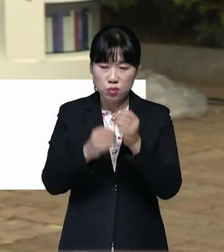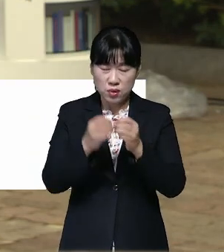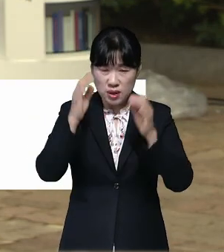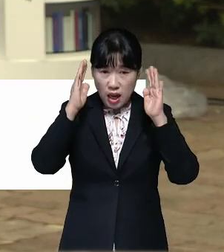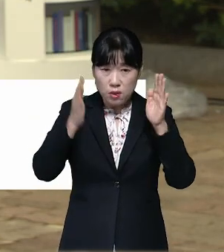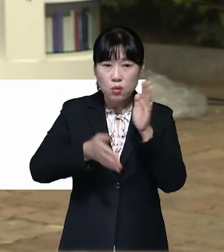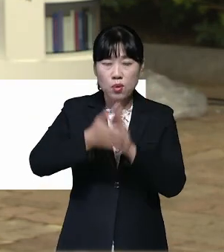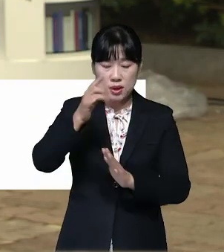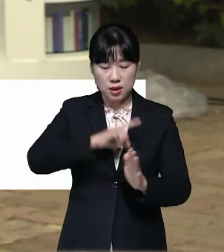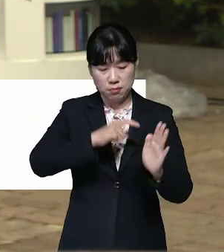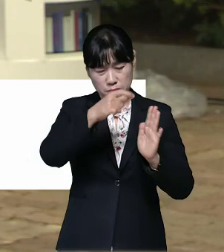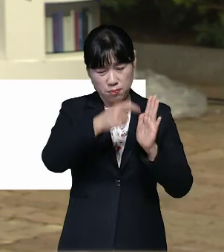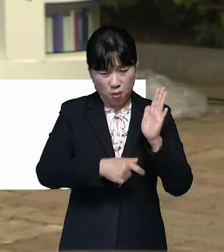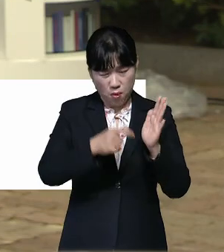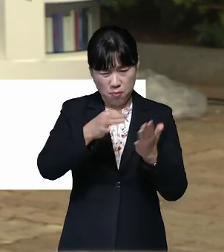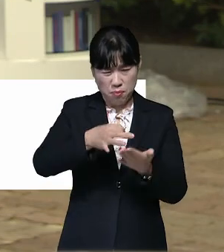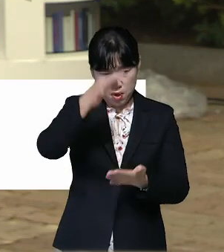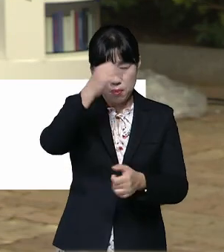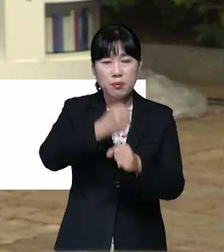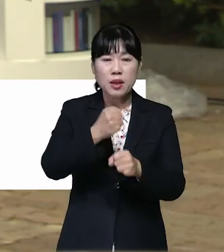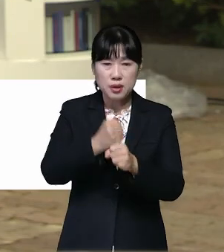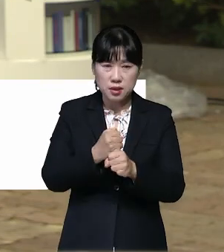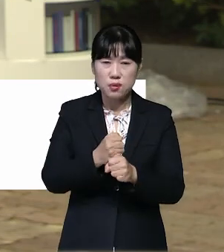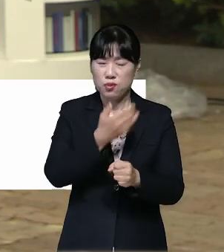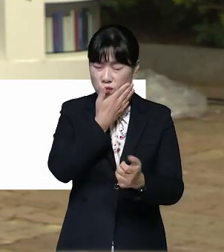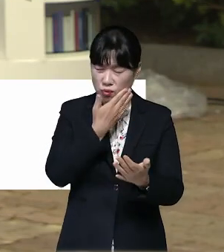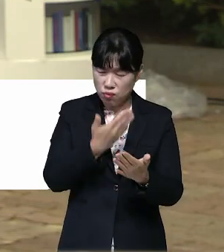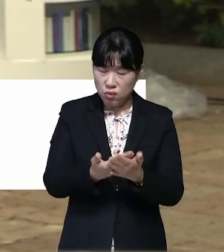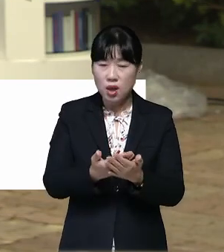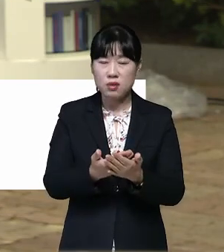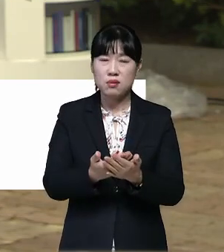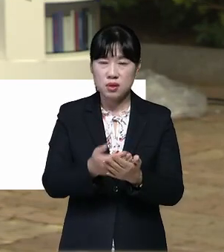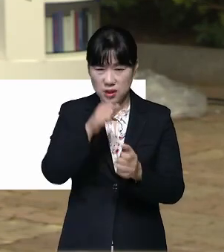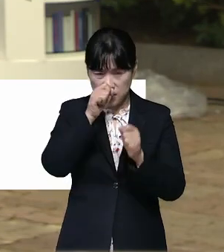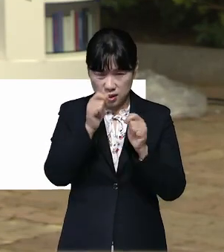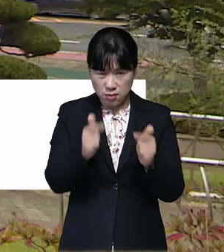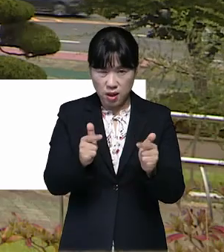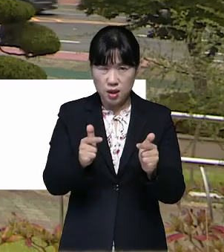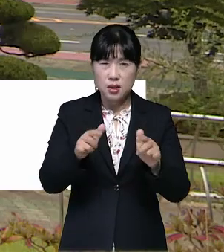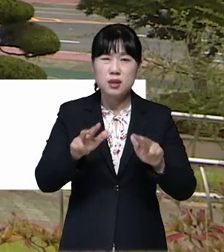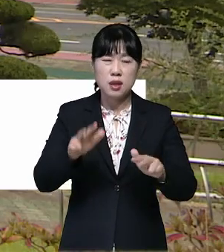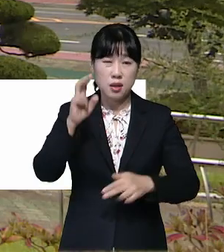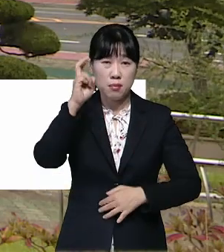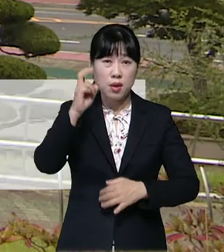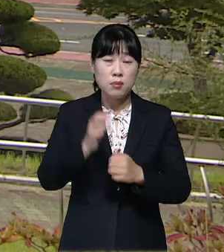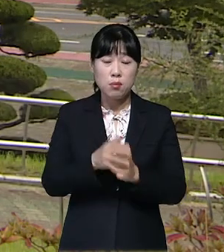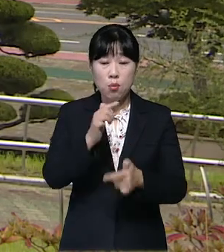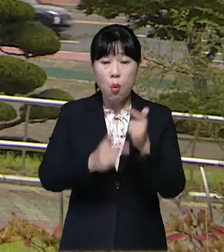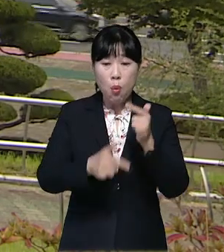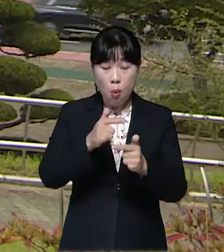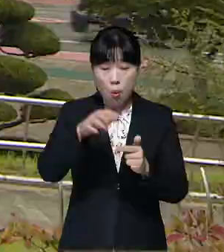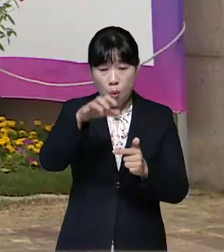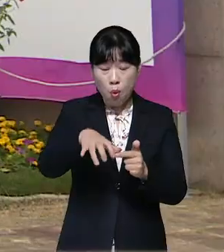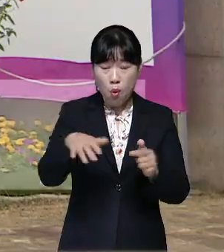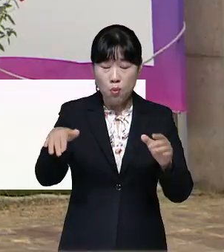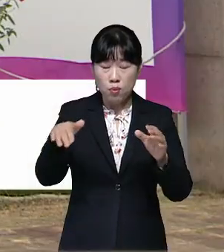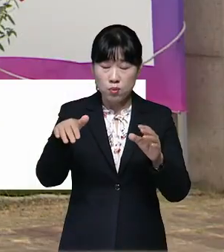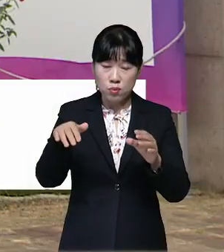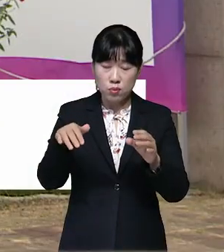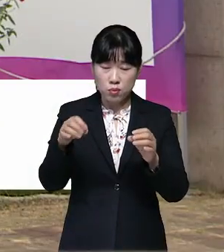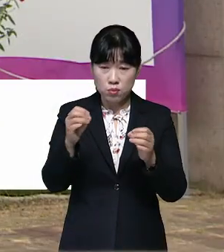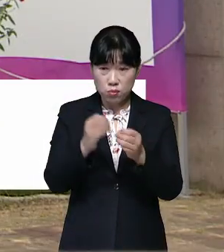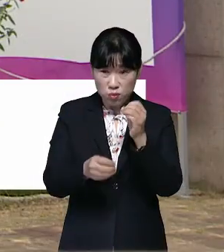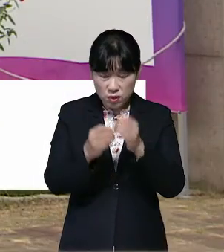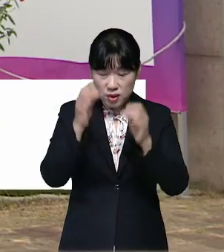하는 브랜드 가치를 높이는 아주 결정적인 중요한 계기가 되지 않겠느냐. 목포에서 문학을 주제로 한 첫